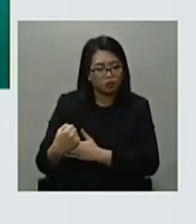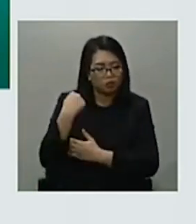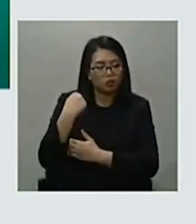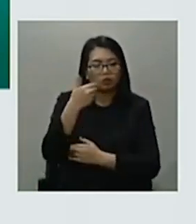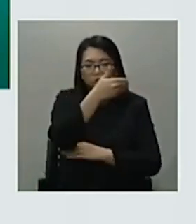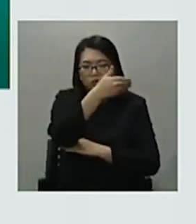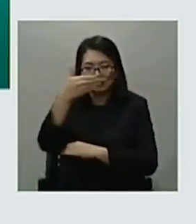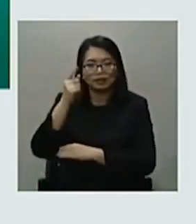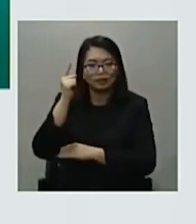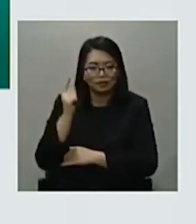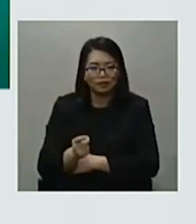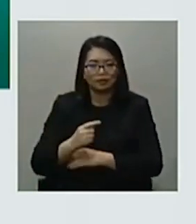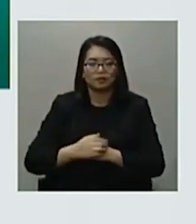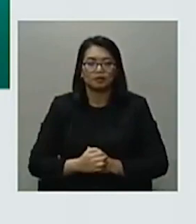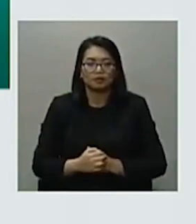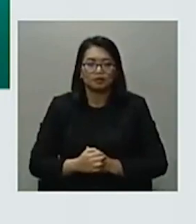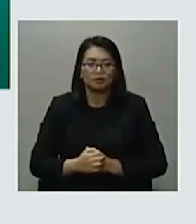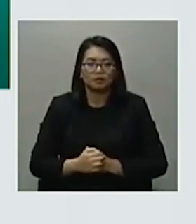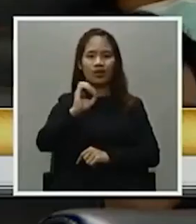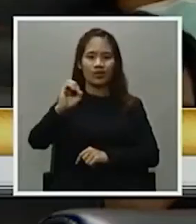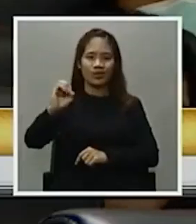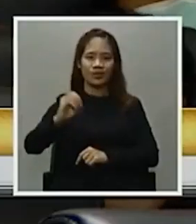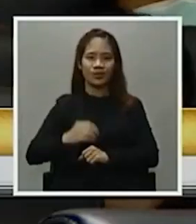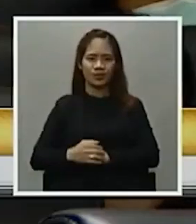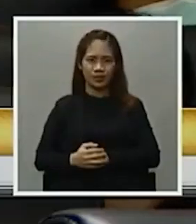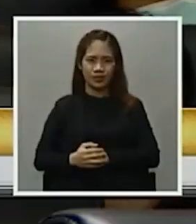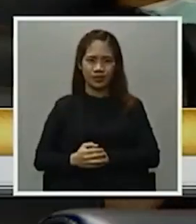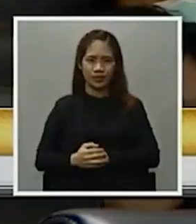าติและเป็นอธิปไตยของชาติ